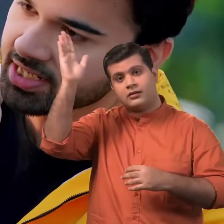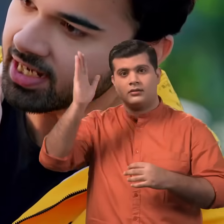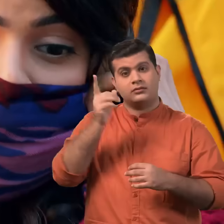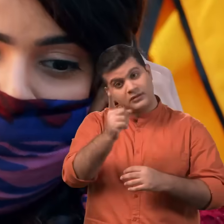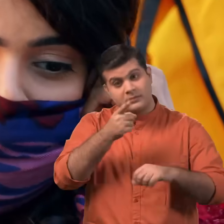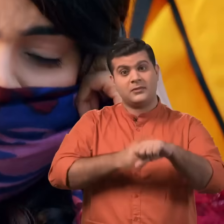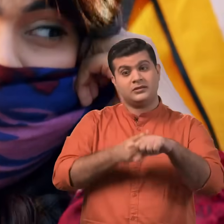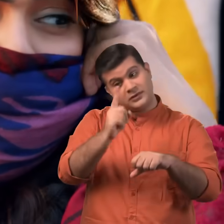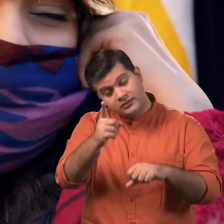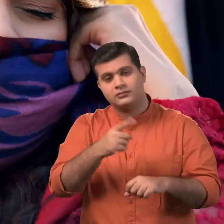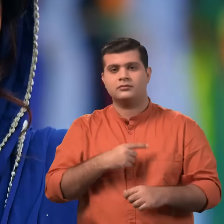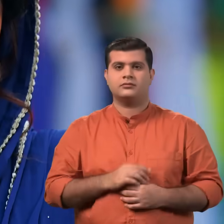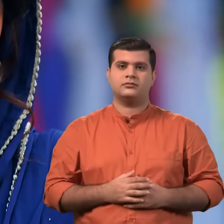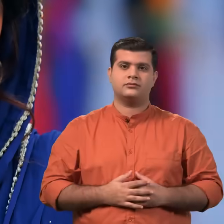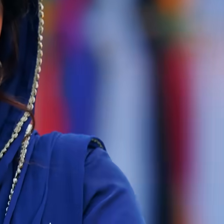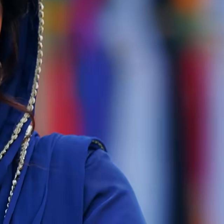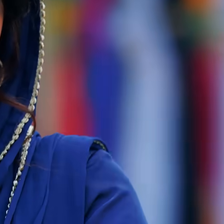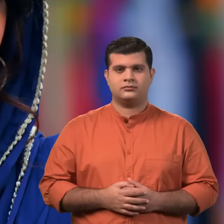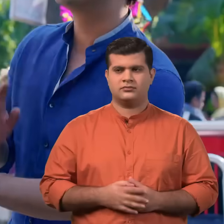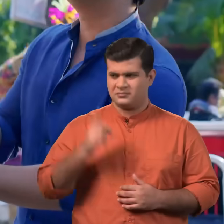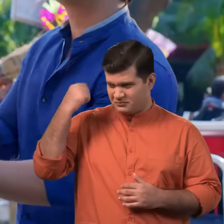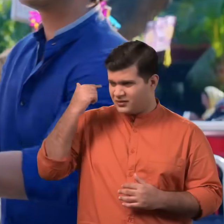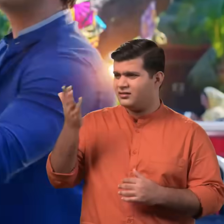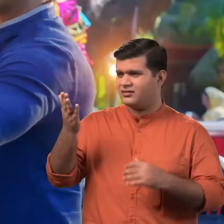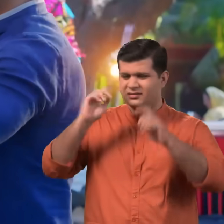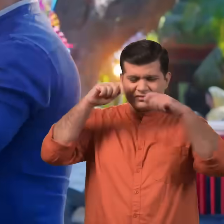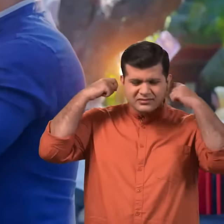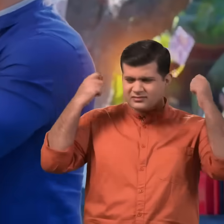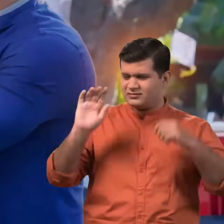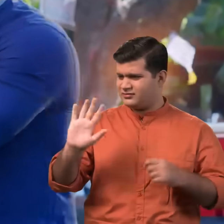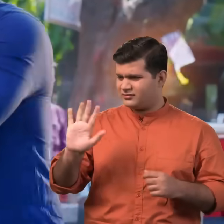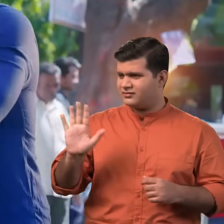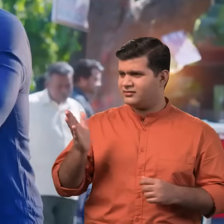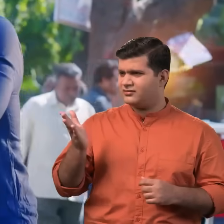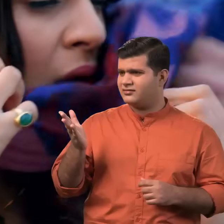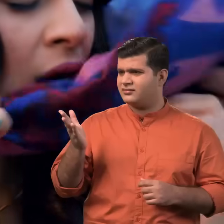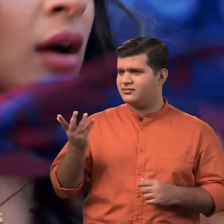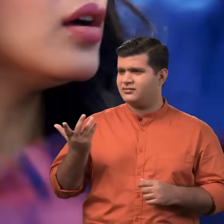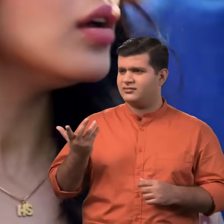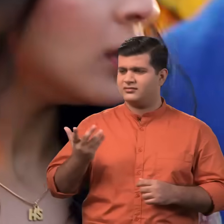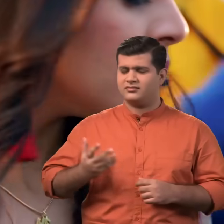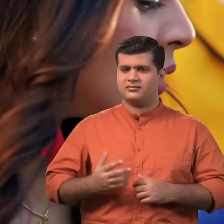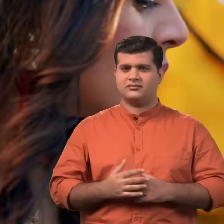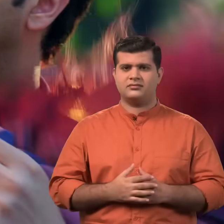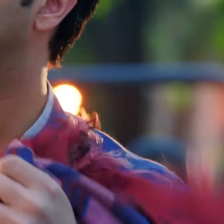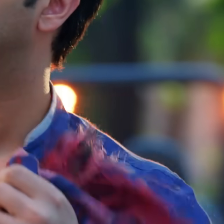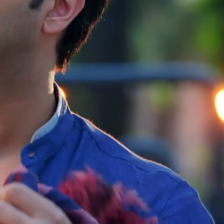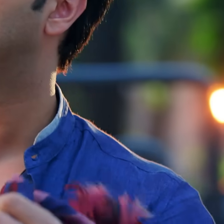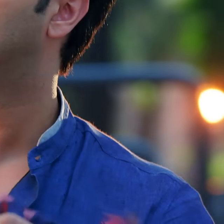जाके नाचना है, उसकी सजा तो मिलेगी तुम्हें। पागल हो गया क्या? ऐसे कौन मुंह बांधता है?